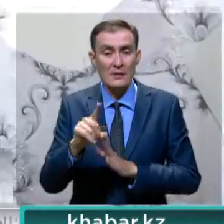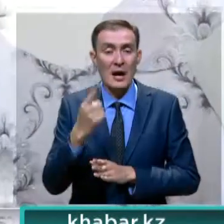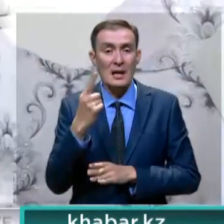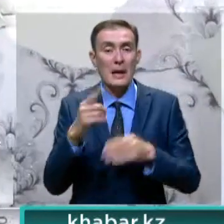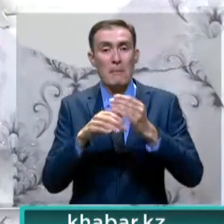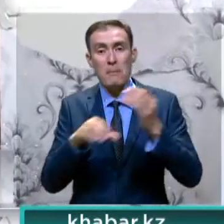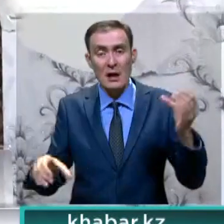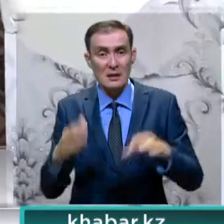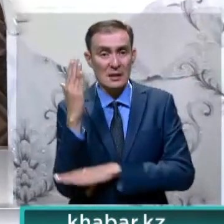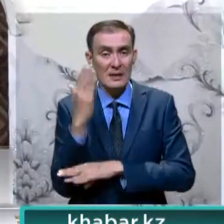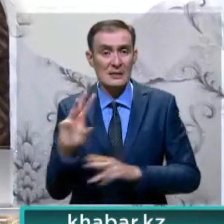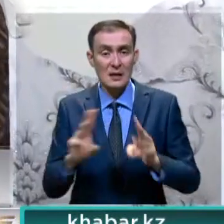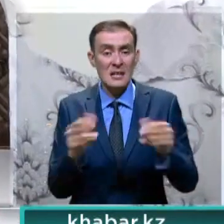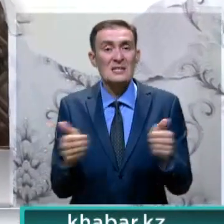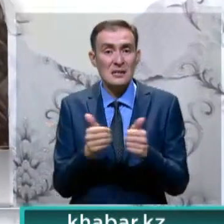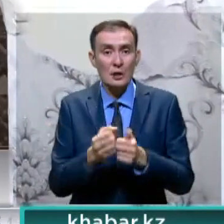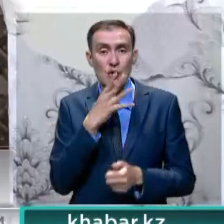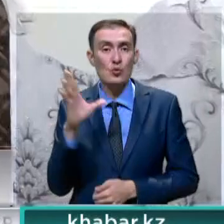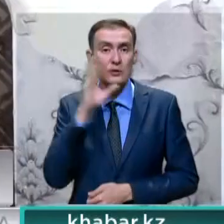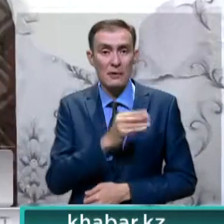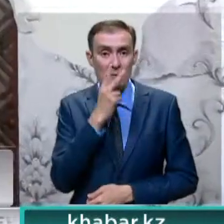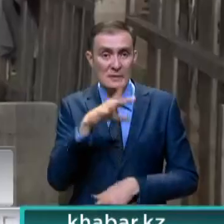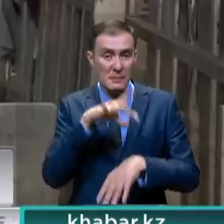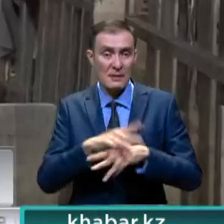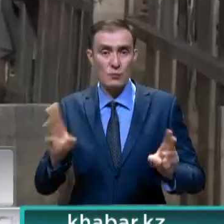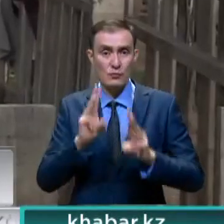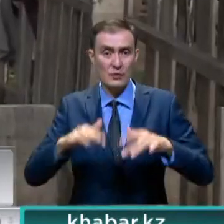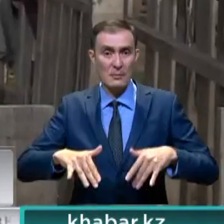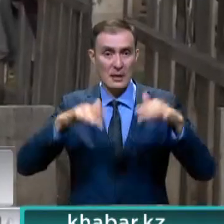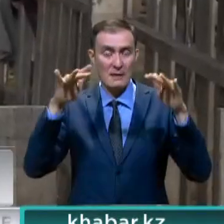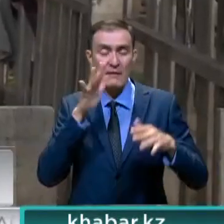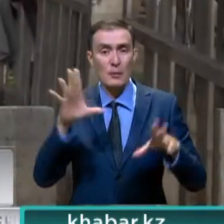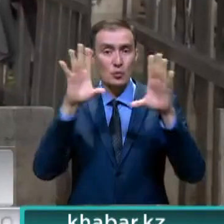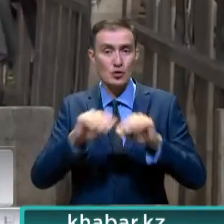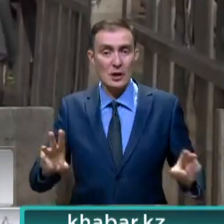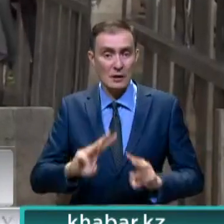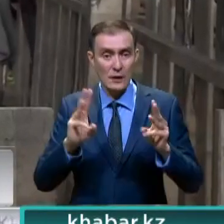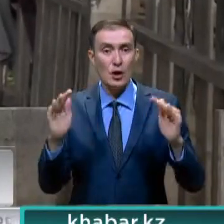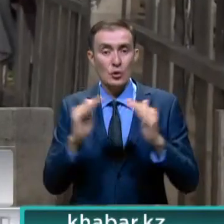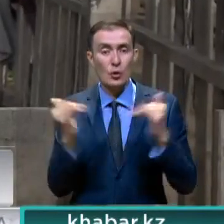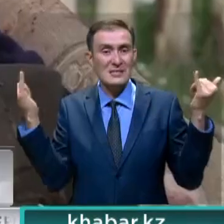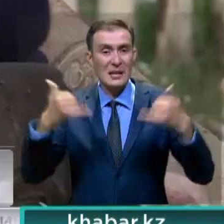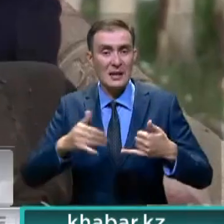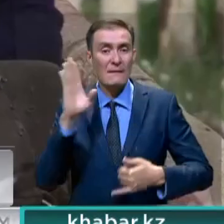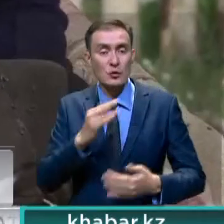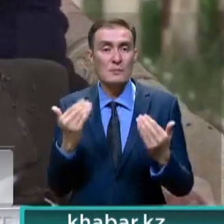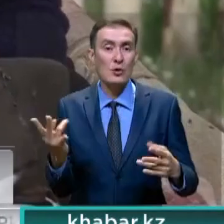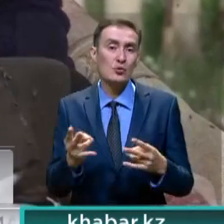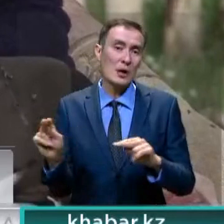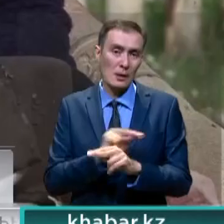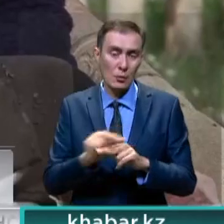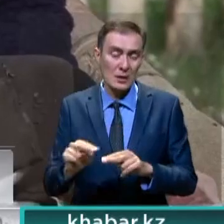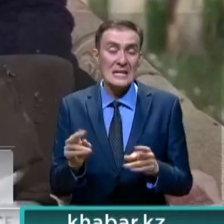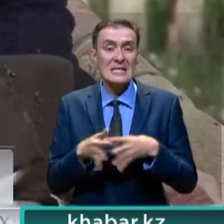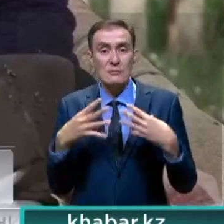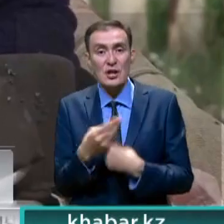сгорела. Хорошо, что сосед вовремя заметил задымление. Во время тушения возгорания дом залили водой. Теперь нужно делать ремонт.